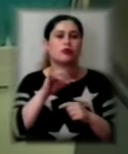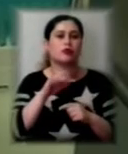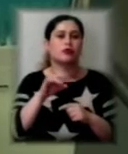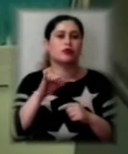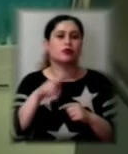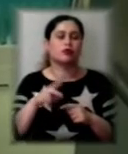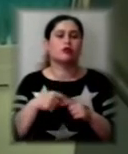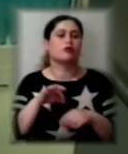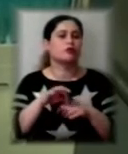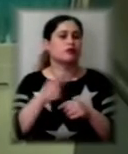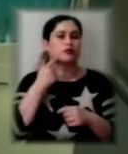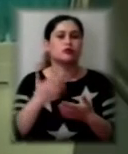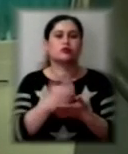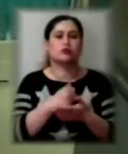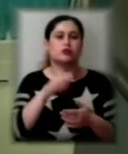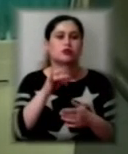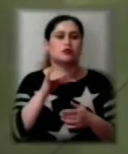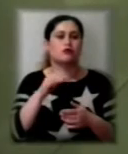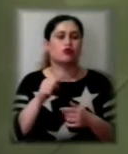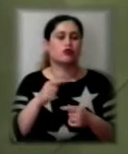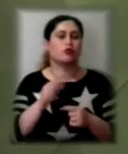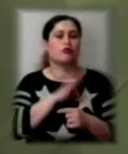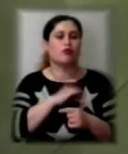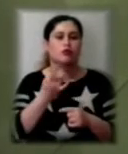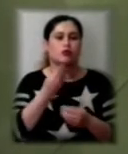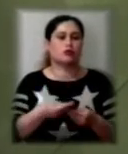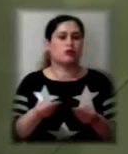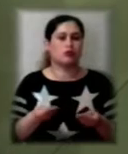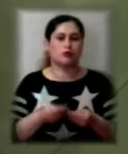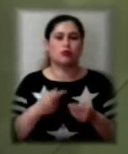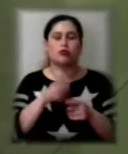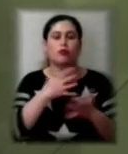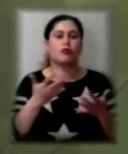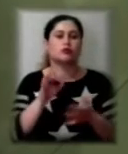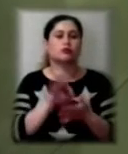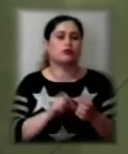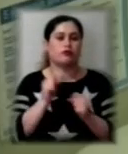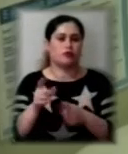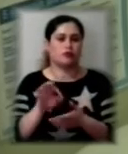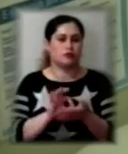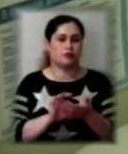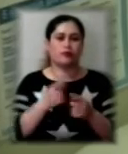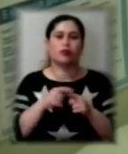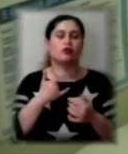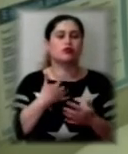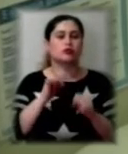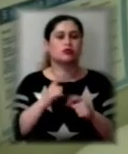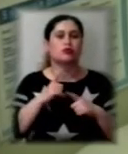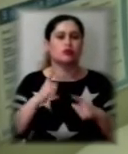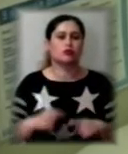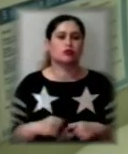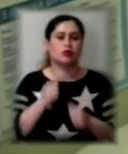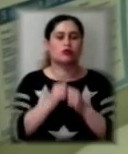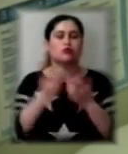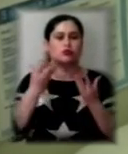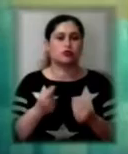окремо. Використовуємо центрифугу, одноразовий посуд. Одразу після використання викидаємо. У нас є захисні костюми на кожен день,